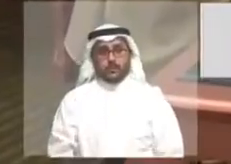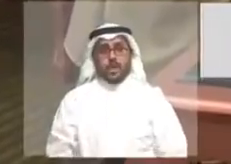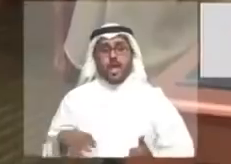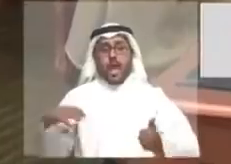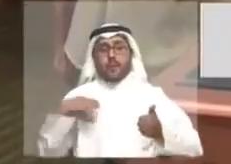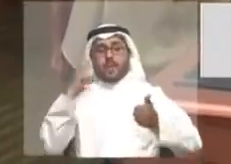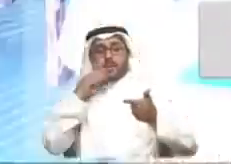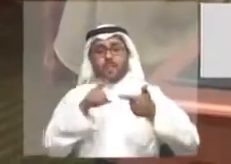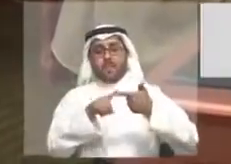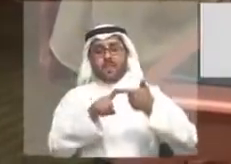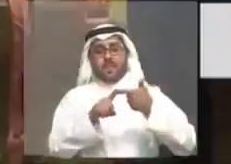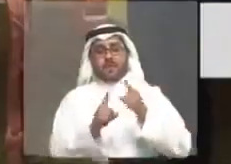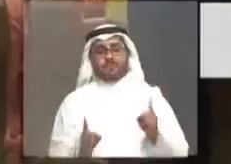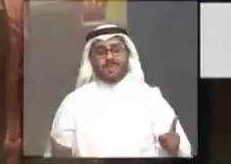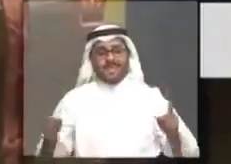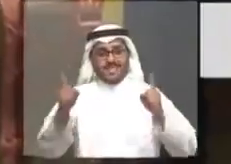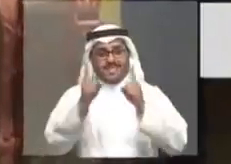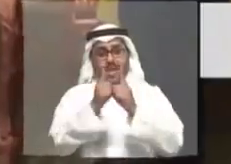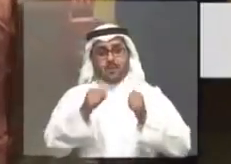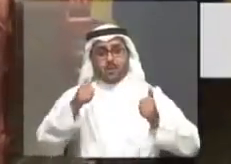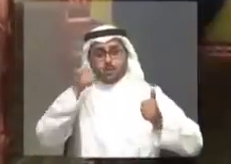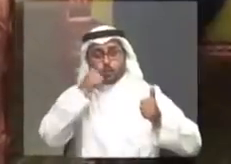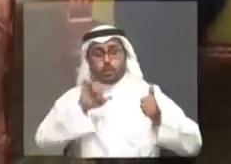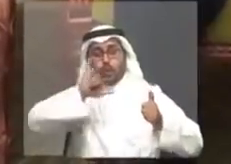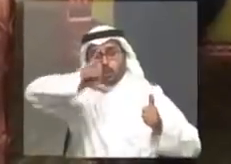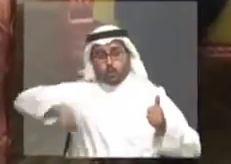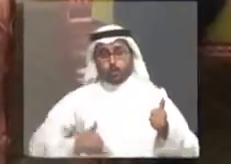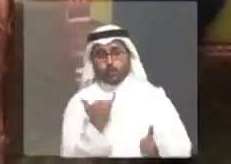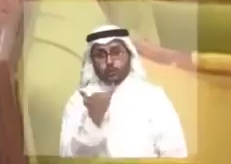سمو ولي العهد يستقبل رئيسي السودان وجيبوتي.